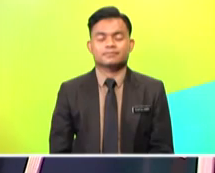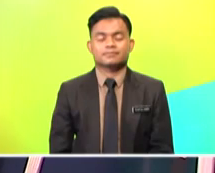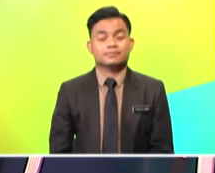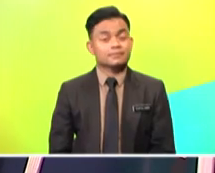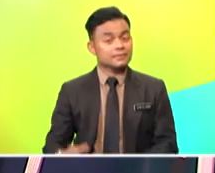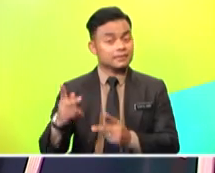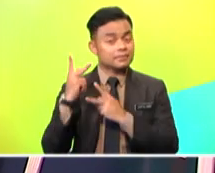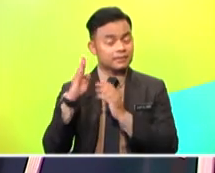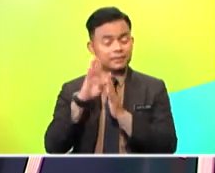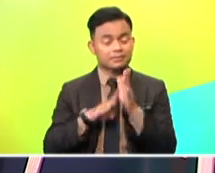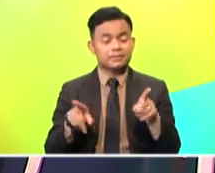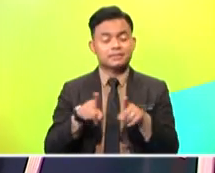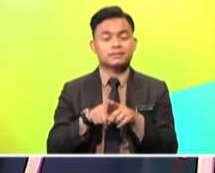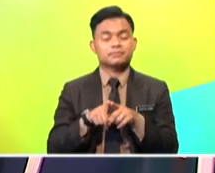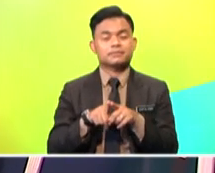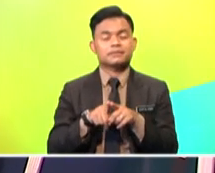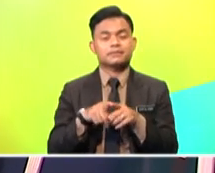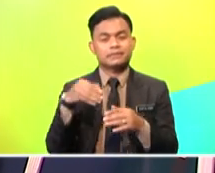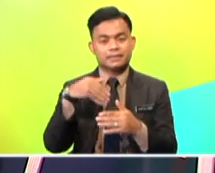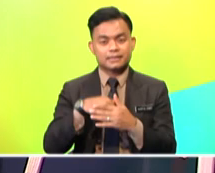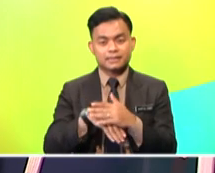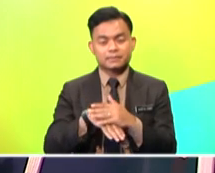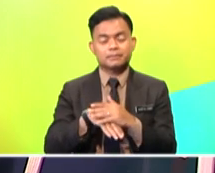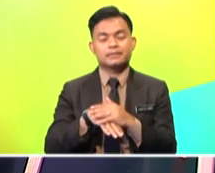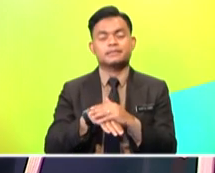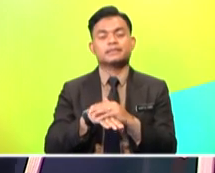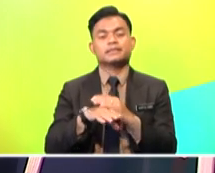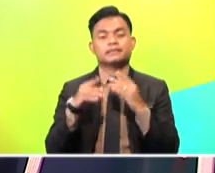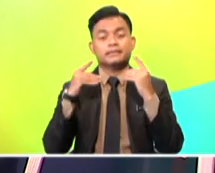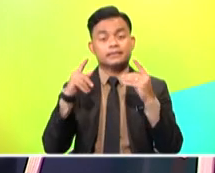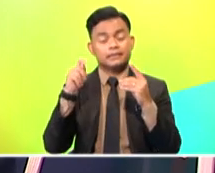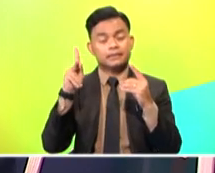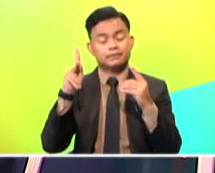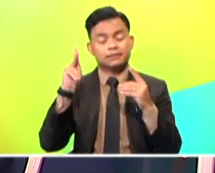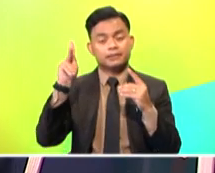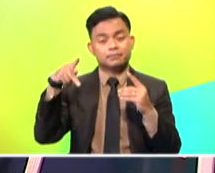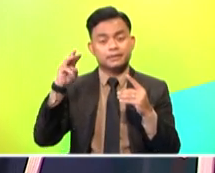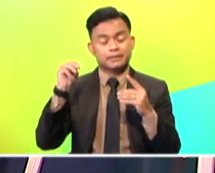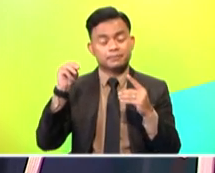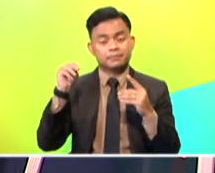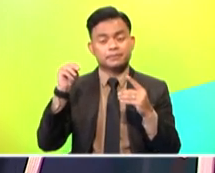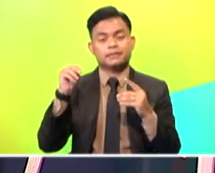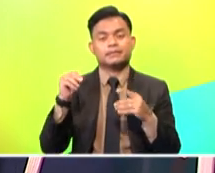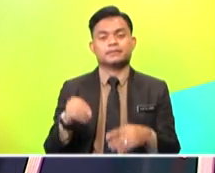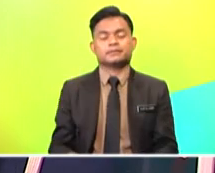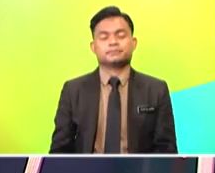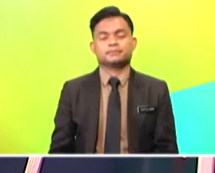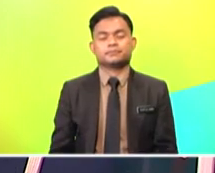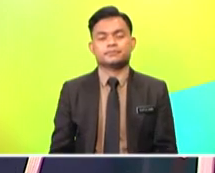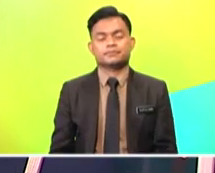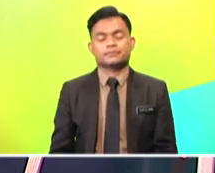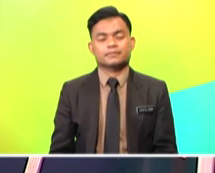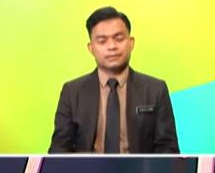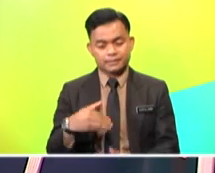Kembali bersama kami dalam Didik TV KPM Abang Irfan dan juga Cikgu Zaleha untuk episod kali ini dalam mata pelajaran prasekolah Bahasa